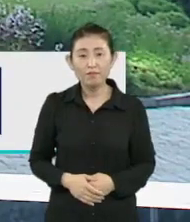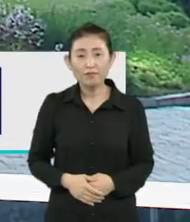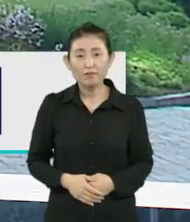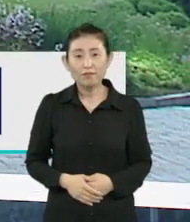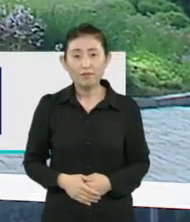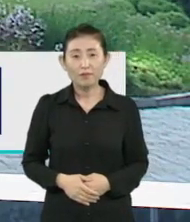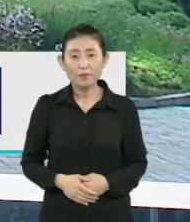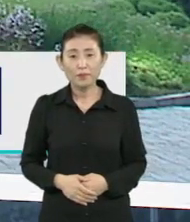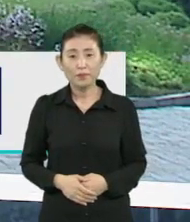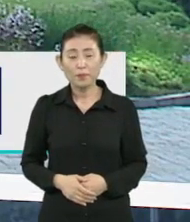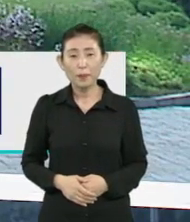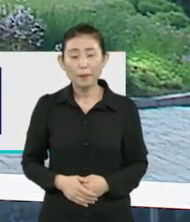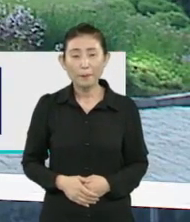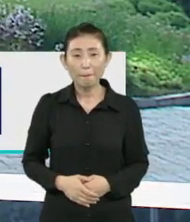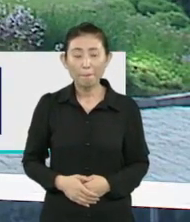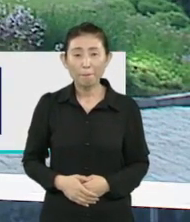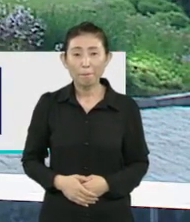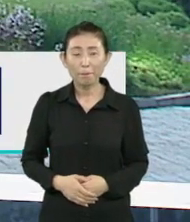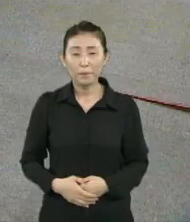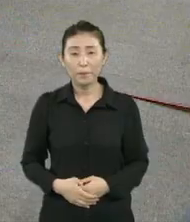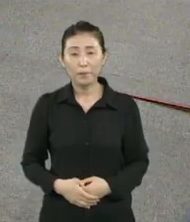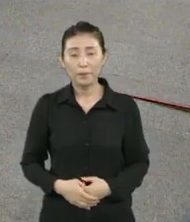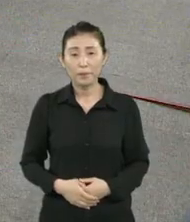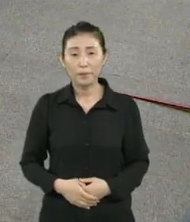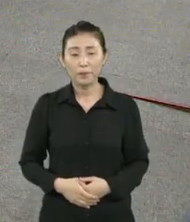센터 김성민 기자 입니다